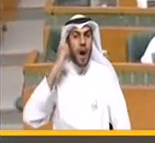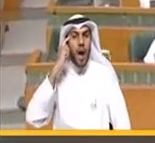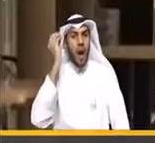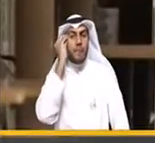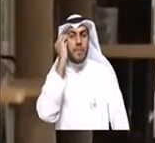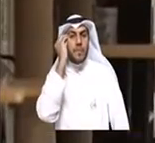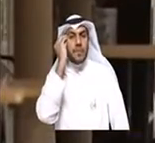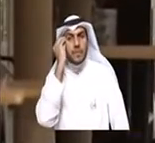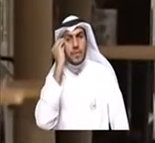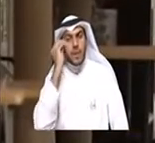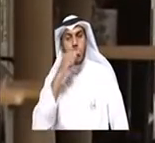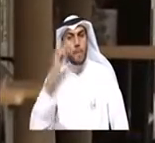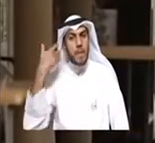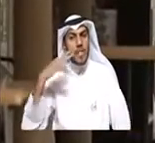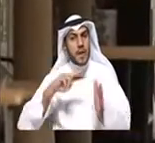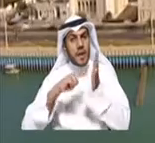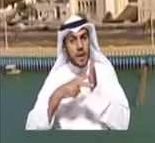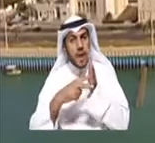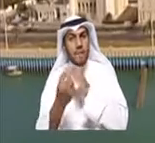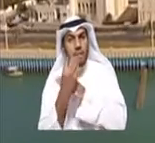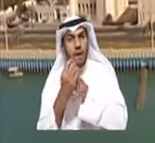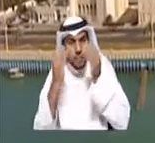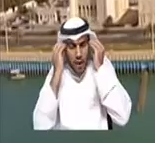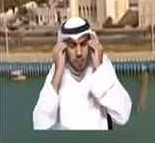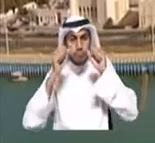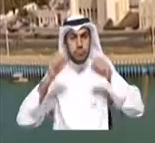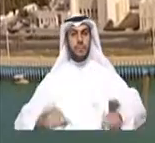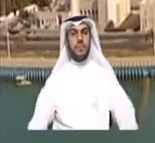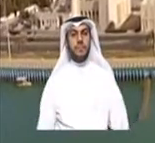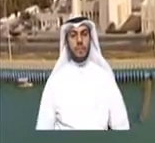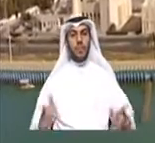كل إجراءات عملية الانتخاب. حسن بن غيام، تلفزيون دولة الكويت.